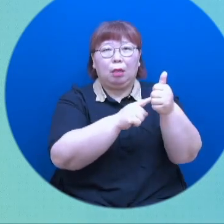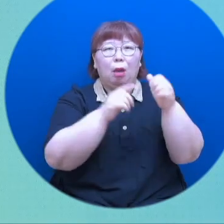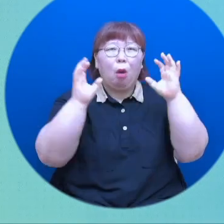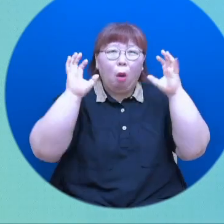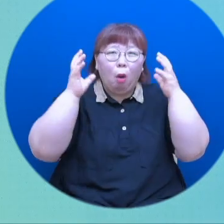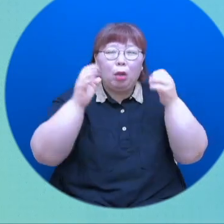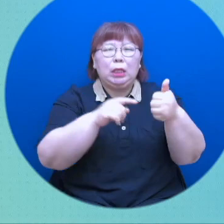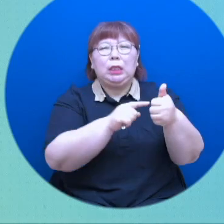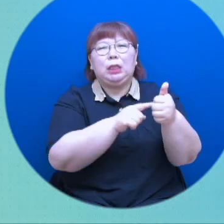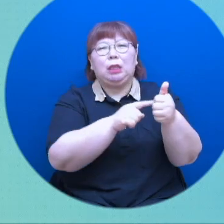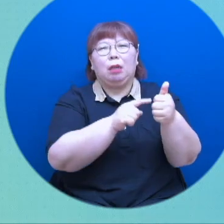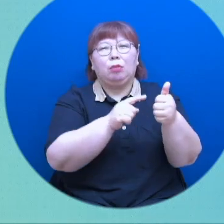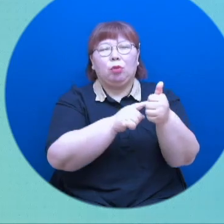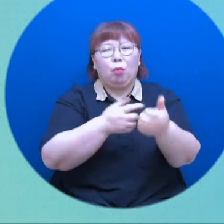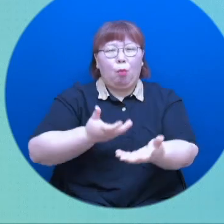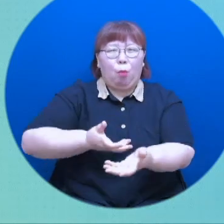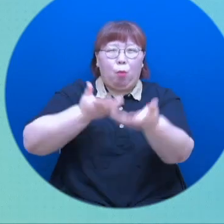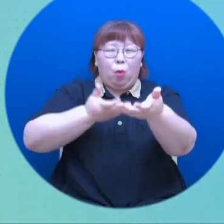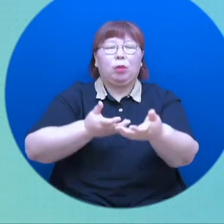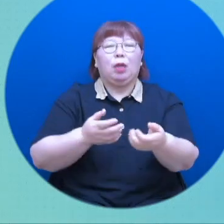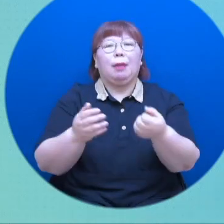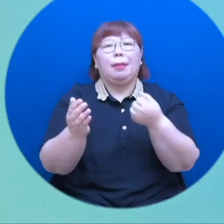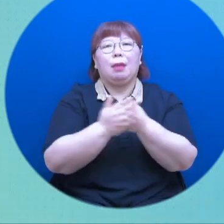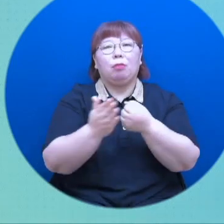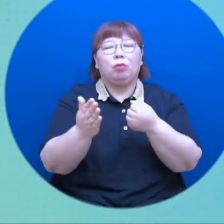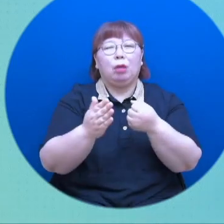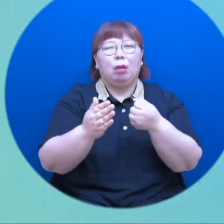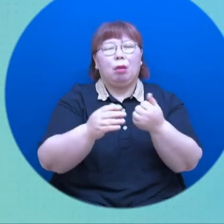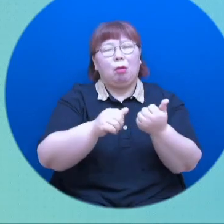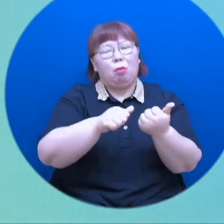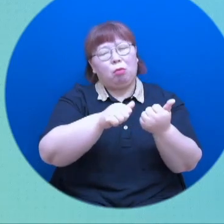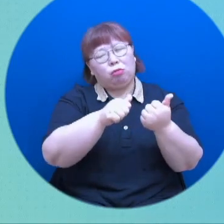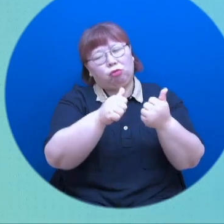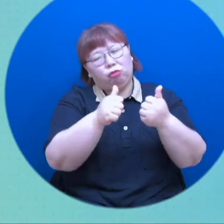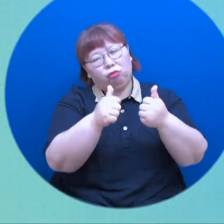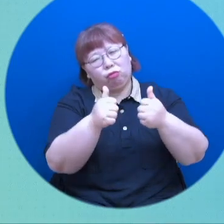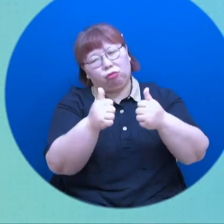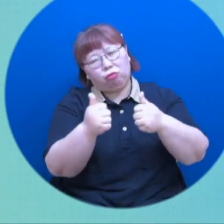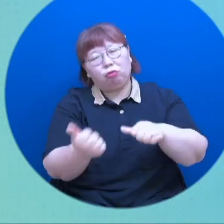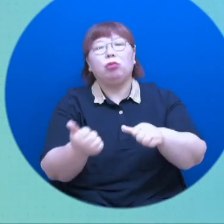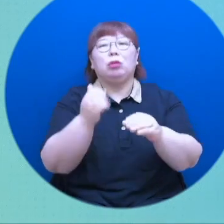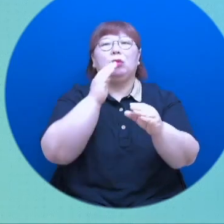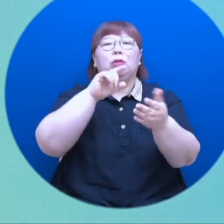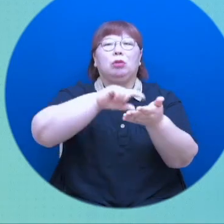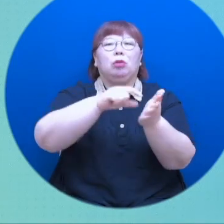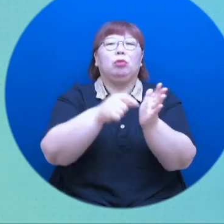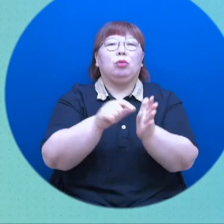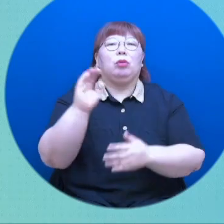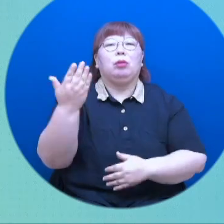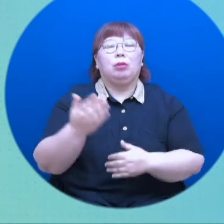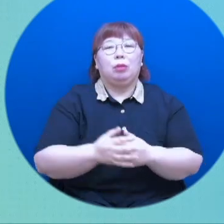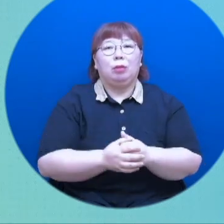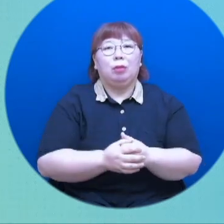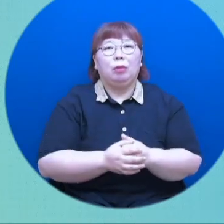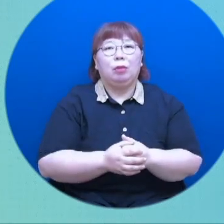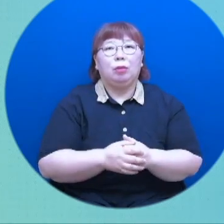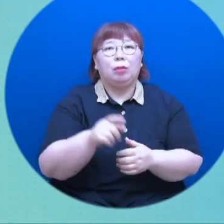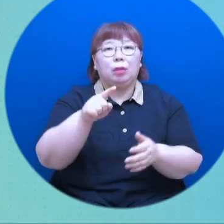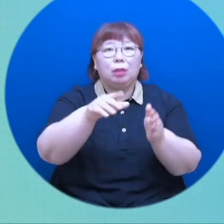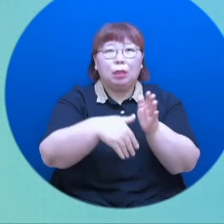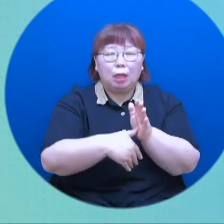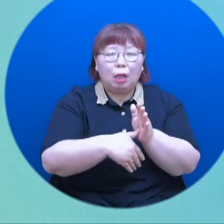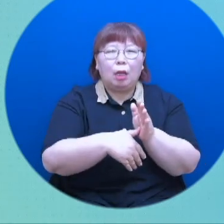어린아이도 폭탄에 맞아 그의 생명을 잃게 됩니다. 그리하여